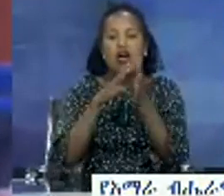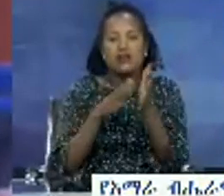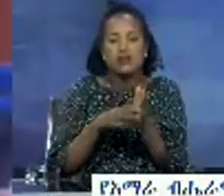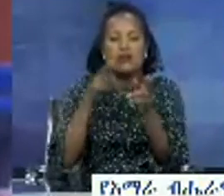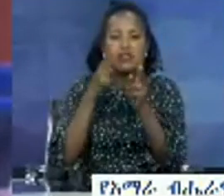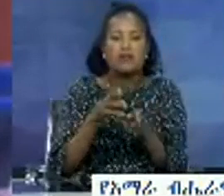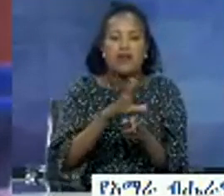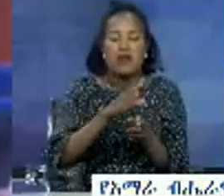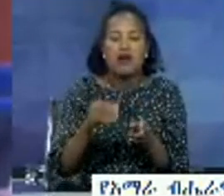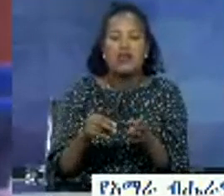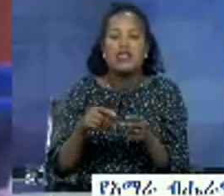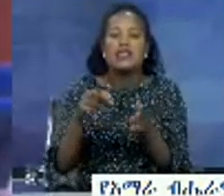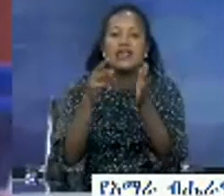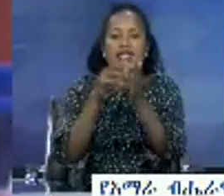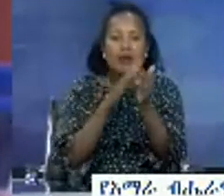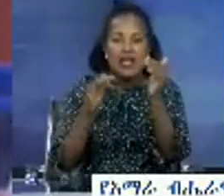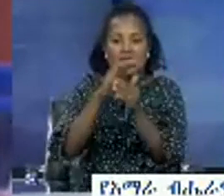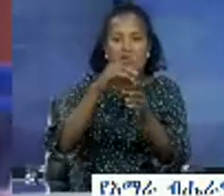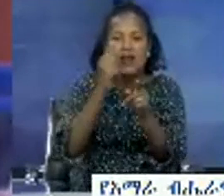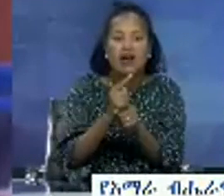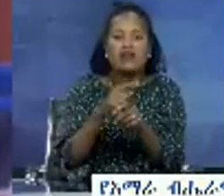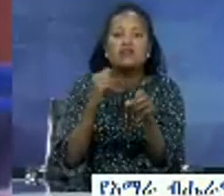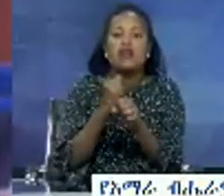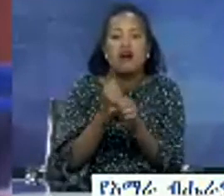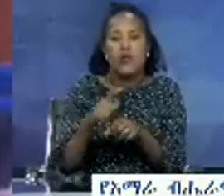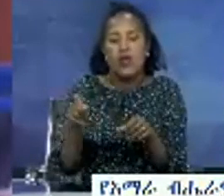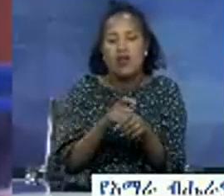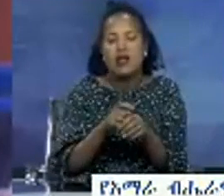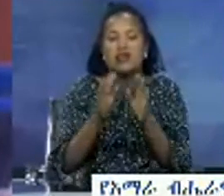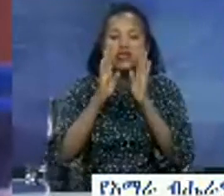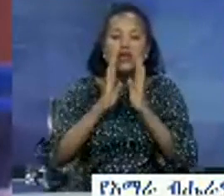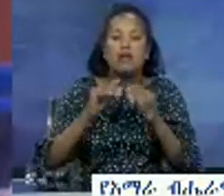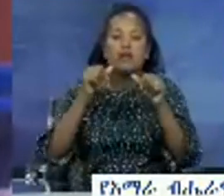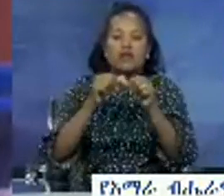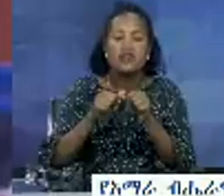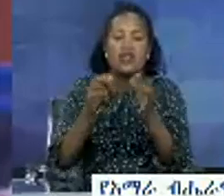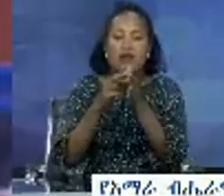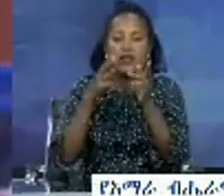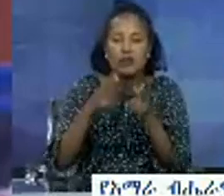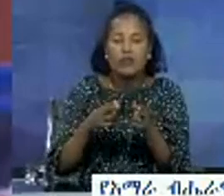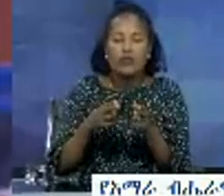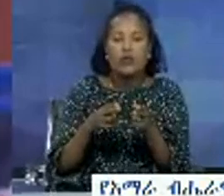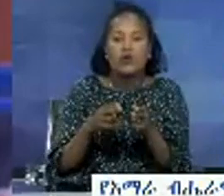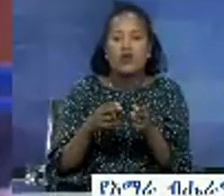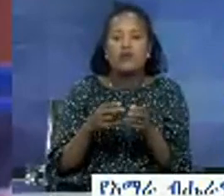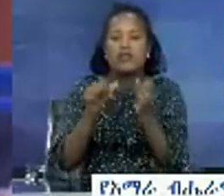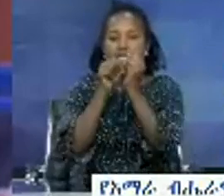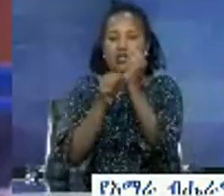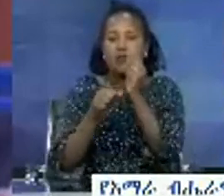የማስከበርና የህግን የበላይነት የማረጋገጥ ስራው ይሆናል። ሰላም የማስፈኑና ህግ የማስከበር ክንውኖችን መሰረት